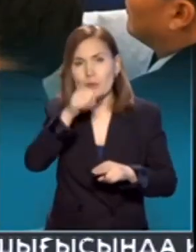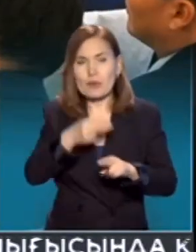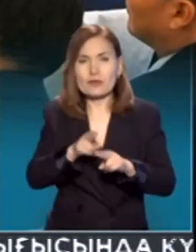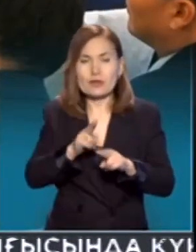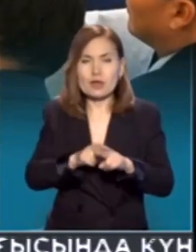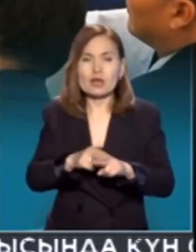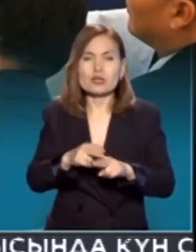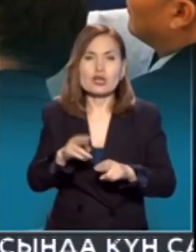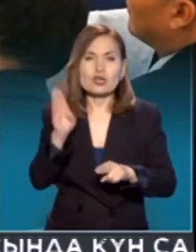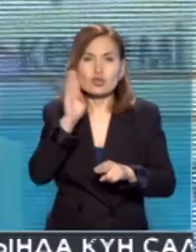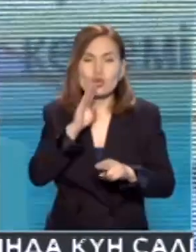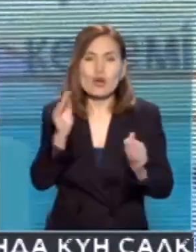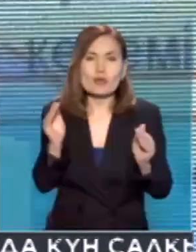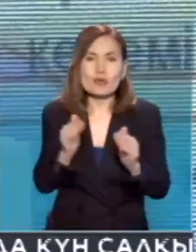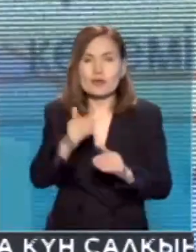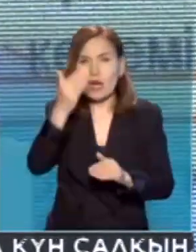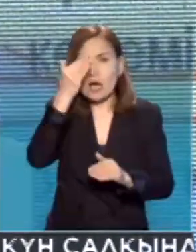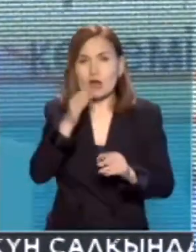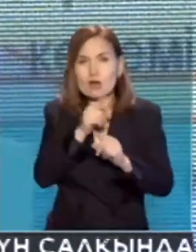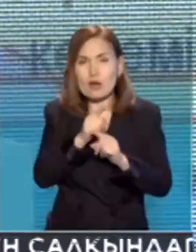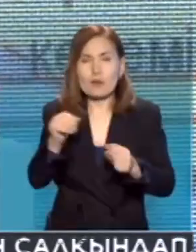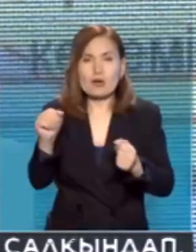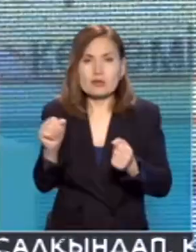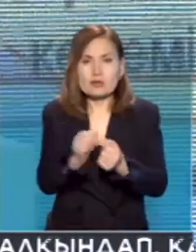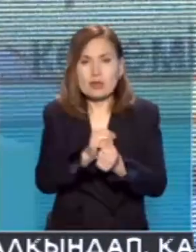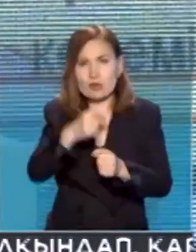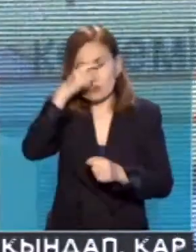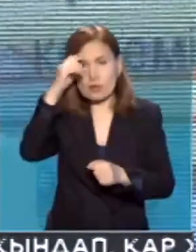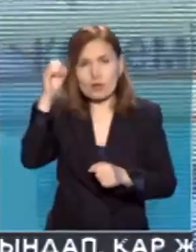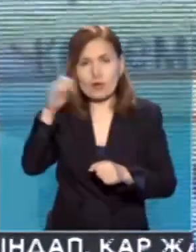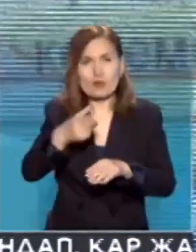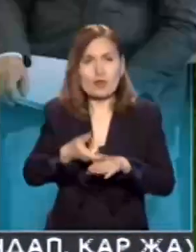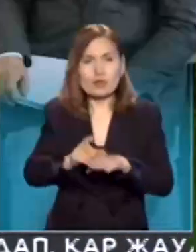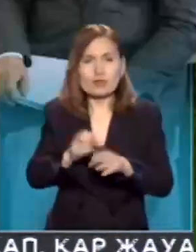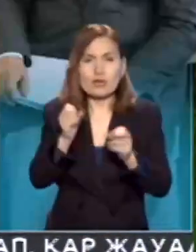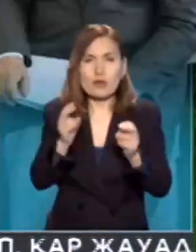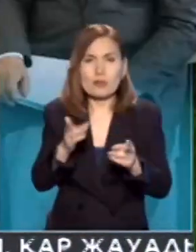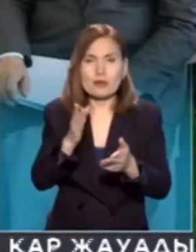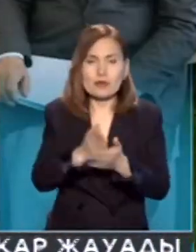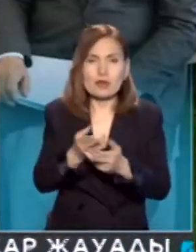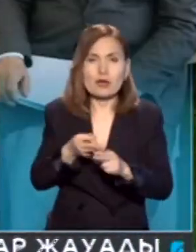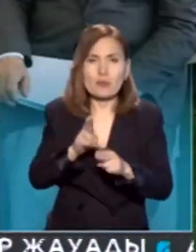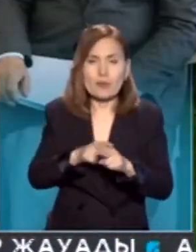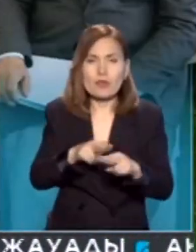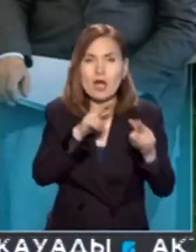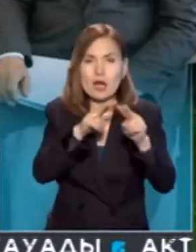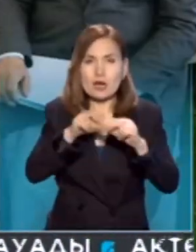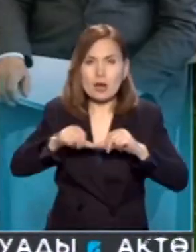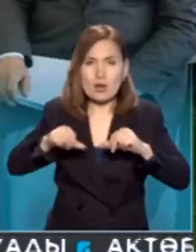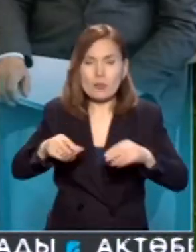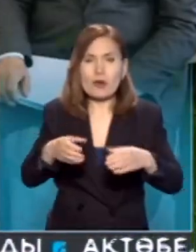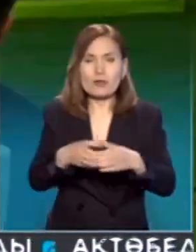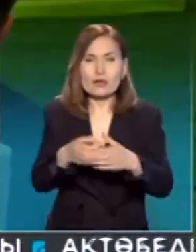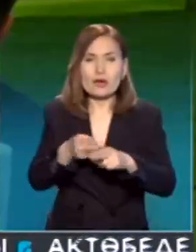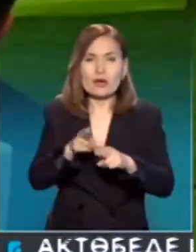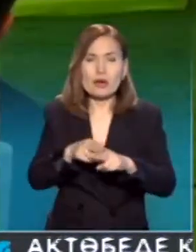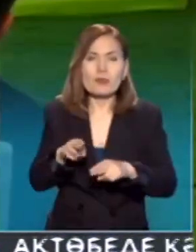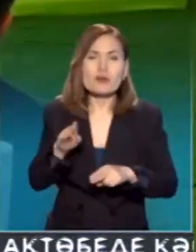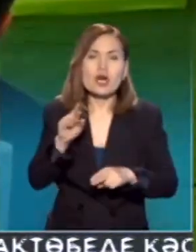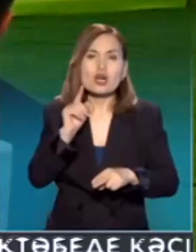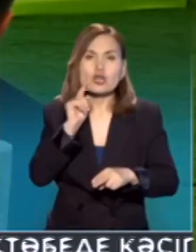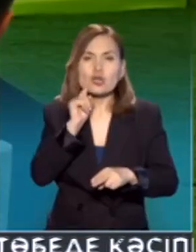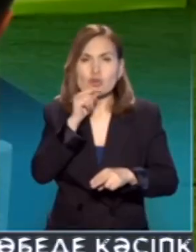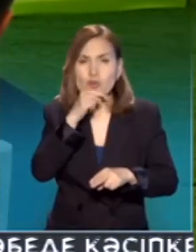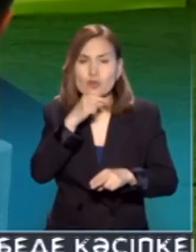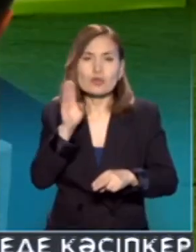метрге кем. Яғни жазғы маусымда қуаңшылық қатты сезілу мүмкін дейді мамандар. Жағдайды бағамдаған шаруашылықтар бар суды ысырап